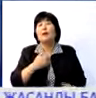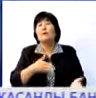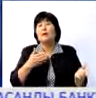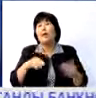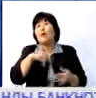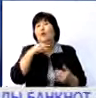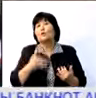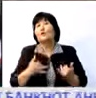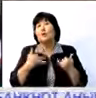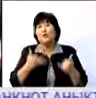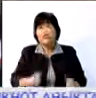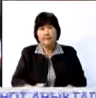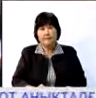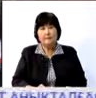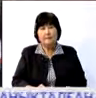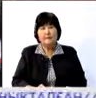құрмет көрсетті.